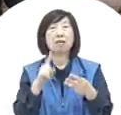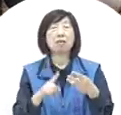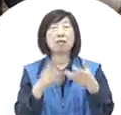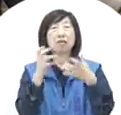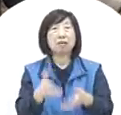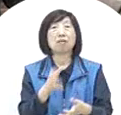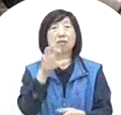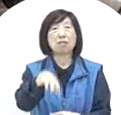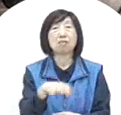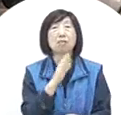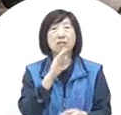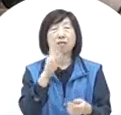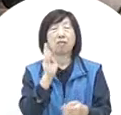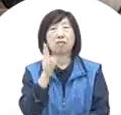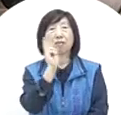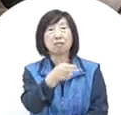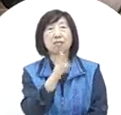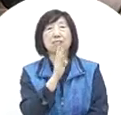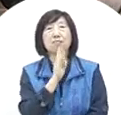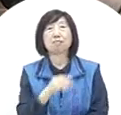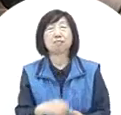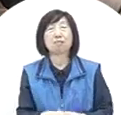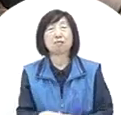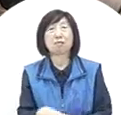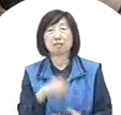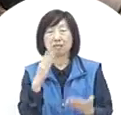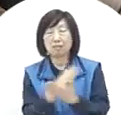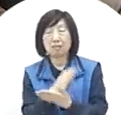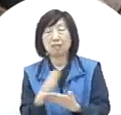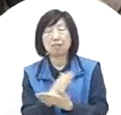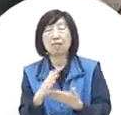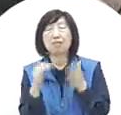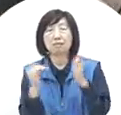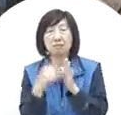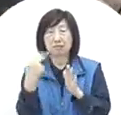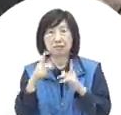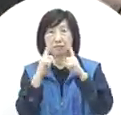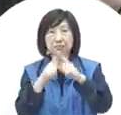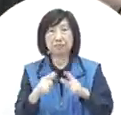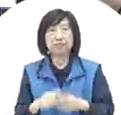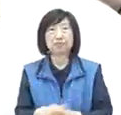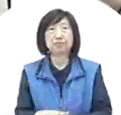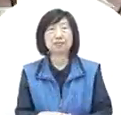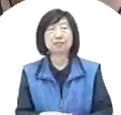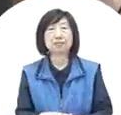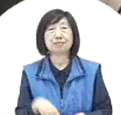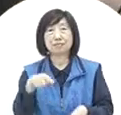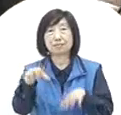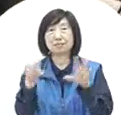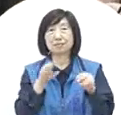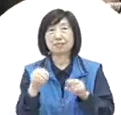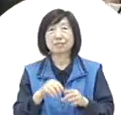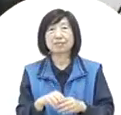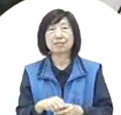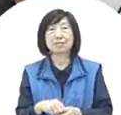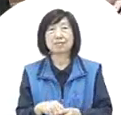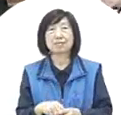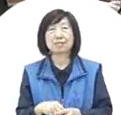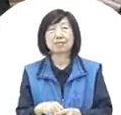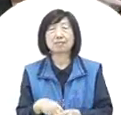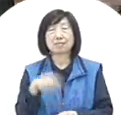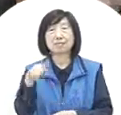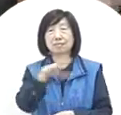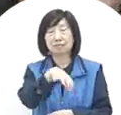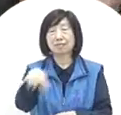请监局去评估吧。 好啊，评估。 根源报告，这些好资料，包括位置都有标示